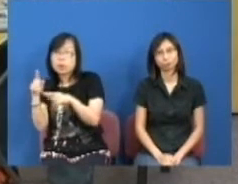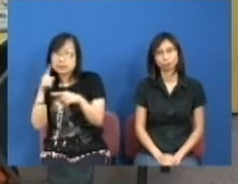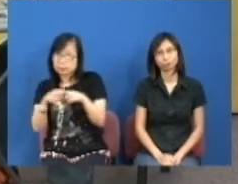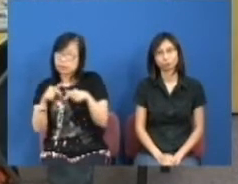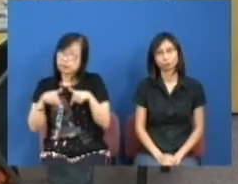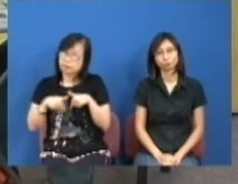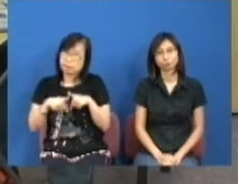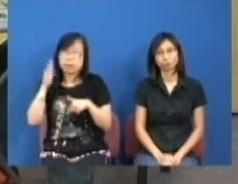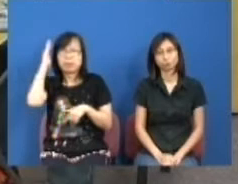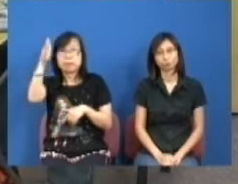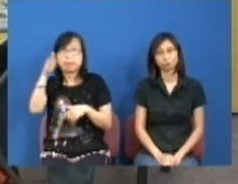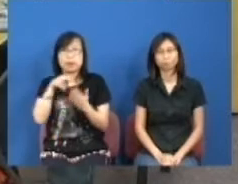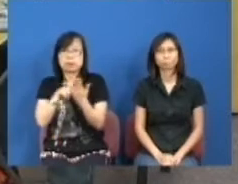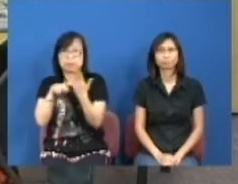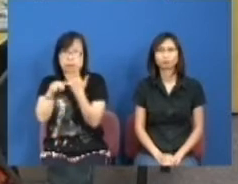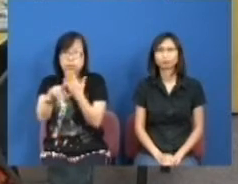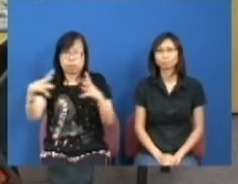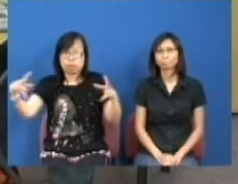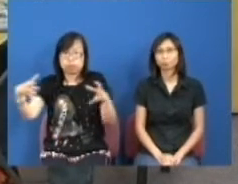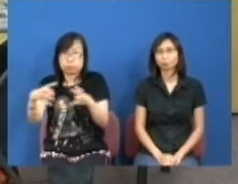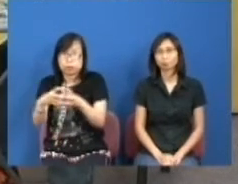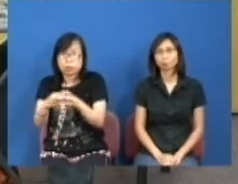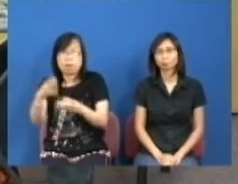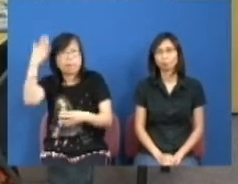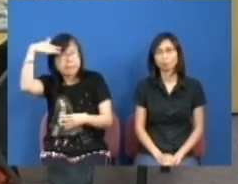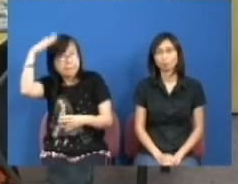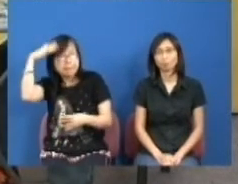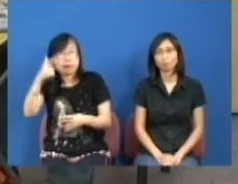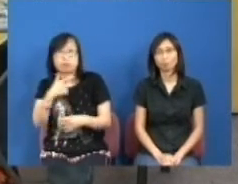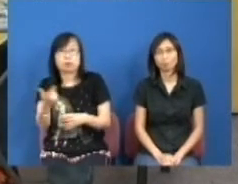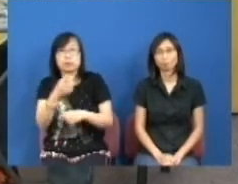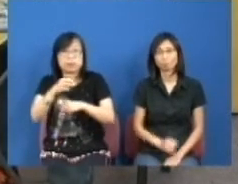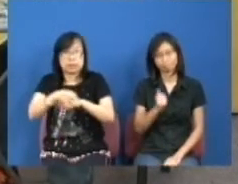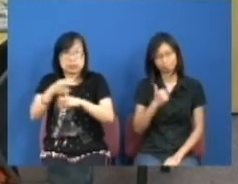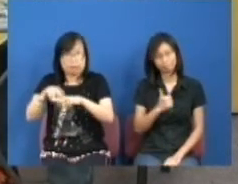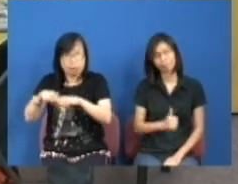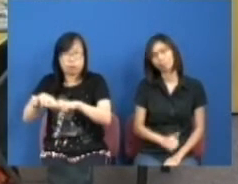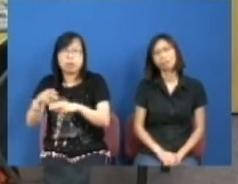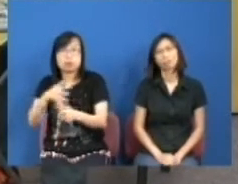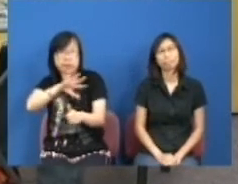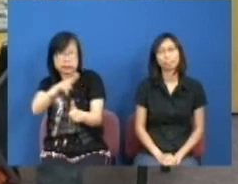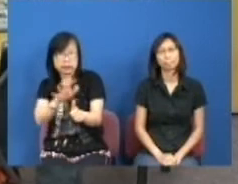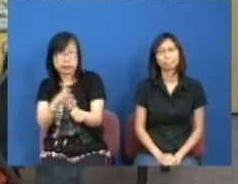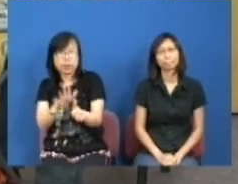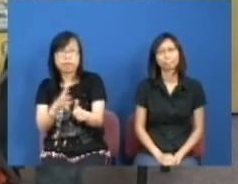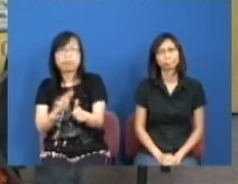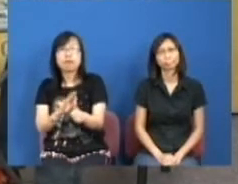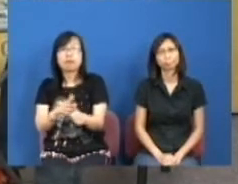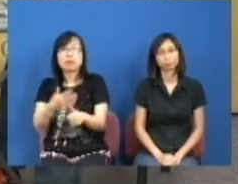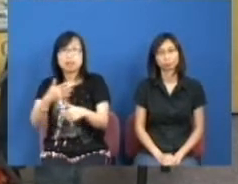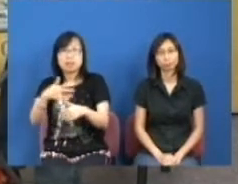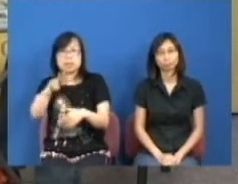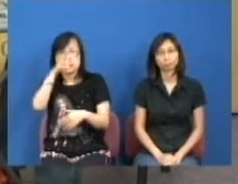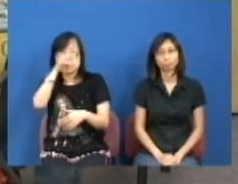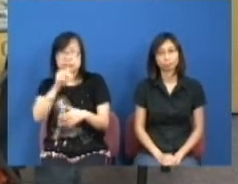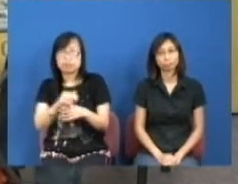地希望透過這個融合的過程可以了解多一些國情以及去影響作一個正面的